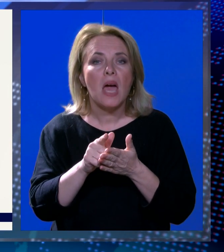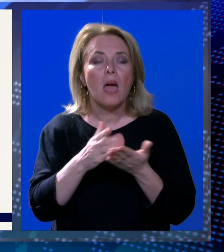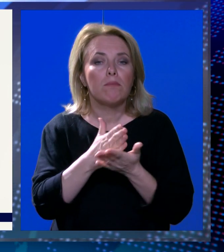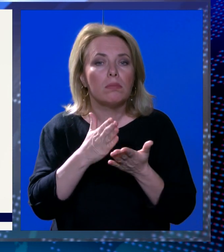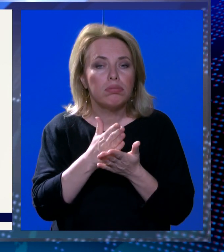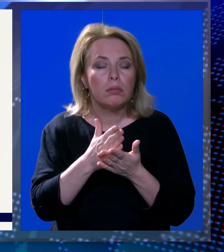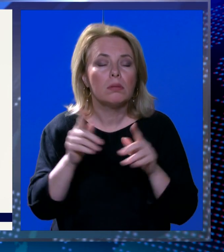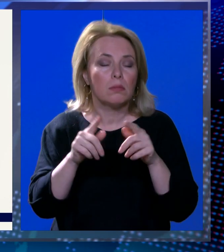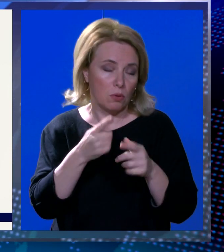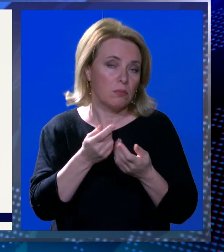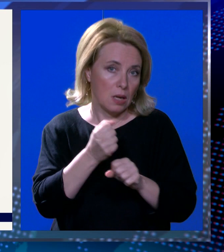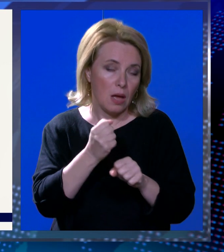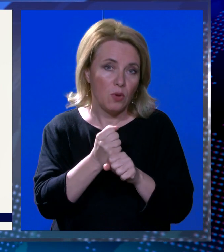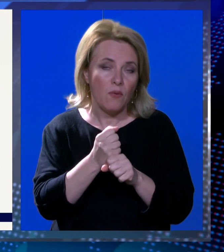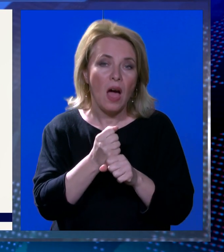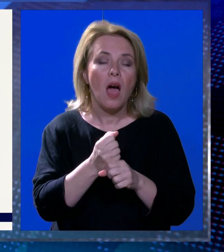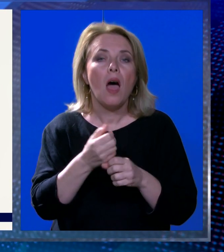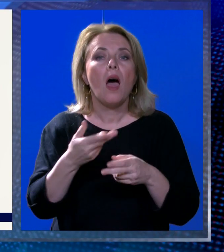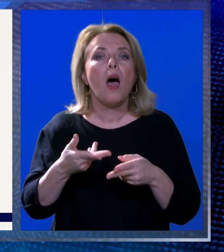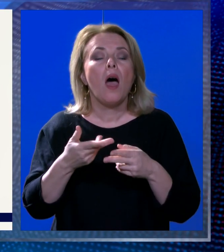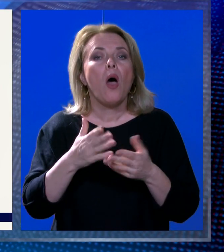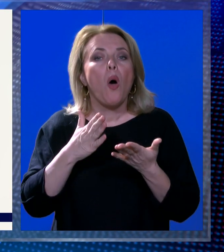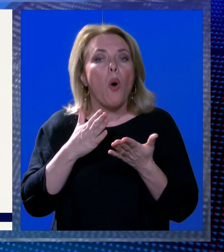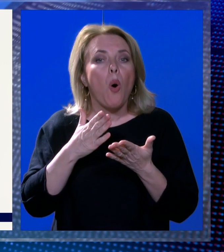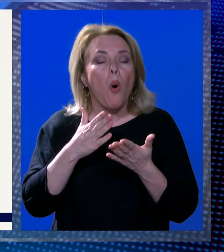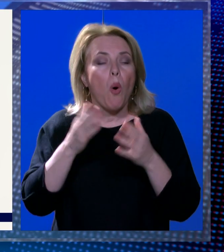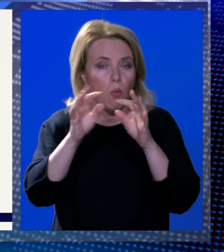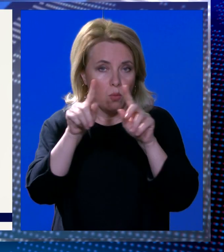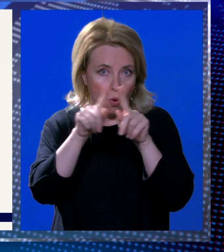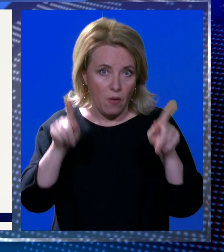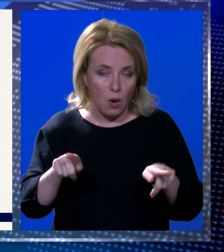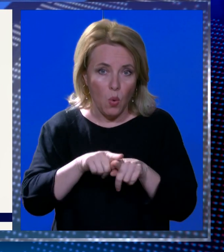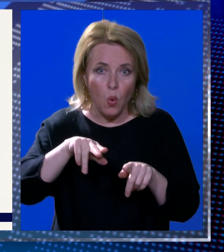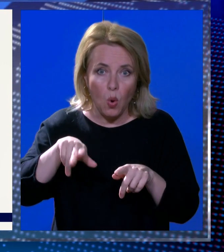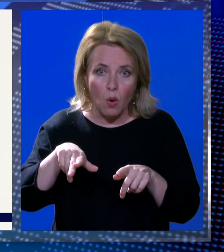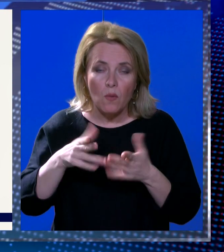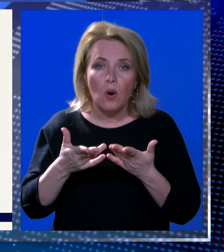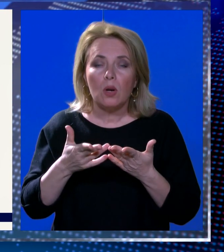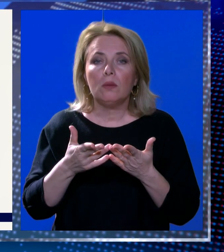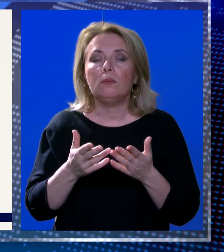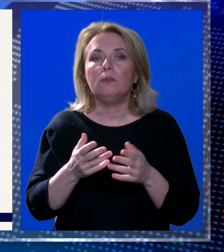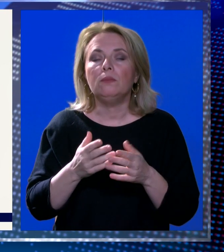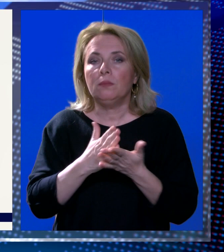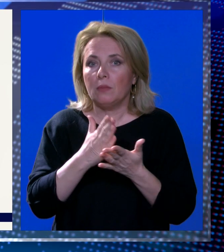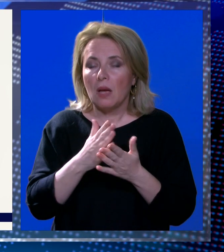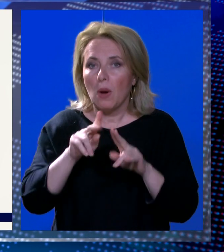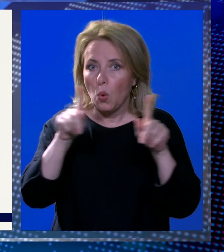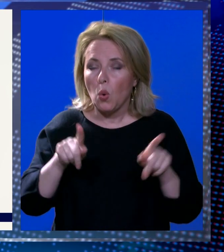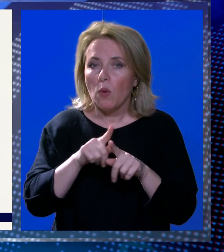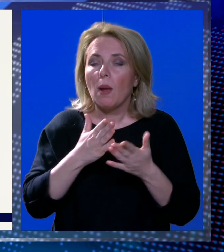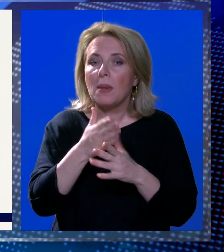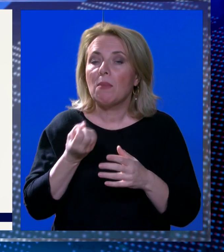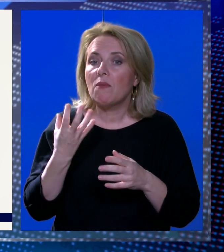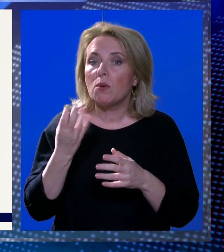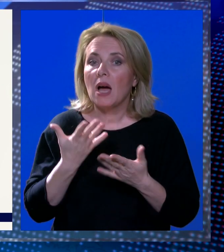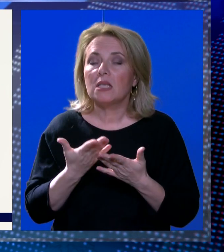podnosio izvješća o napretku kojima je informirao SAFU o provedbi svih projektnih aktivnosti, uključivo i aktivnosti